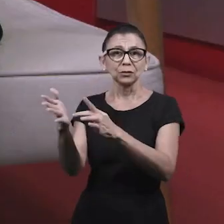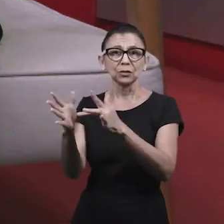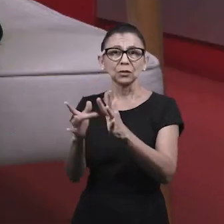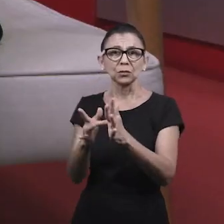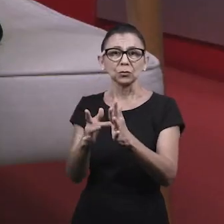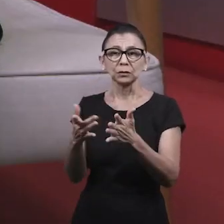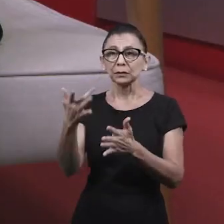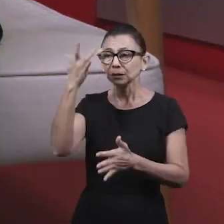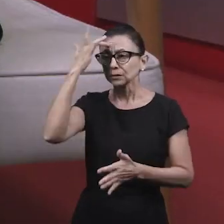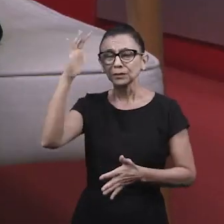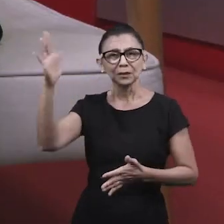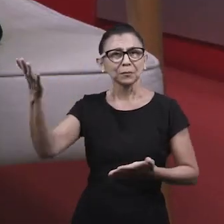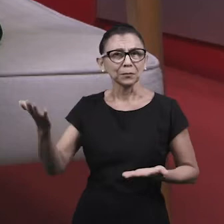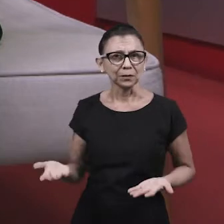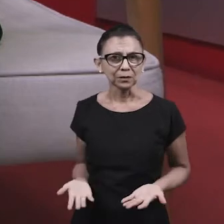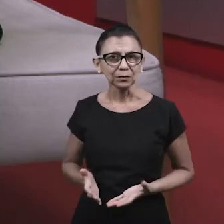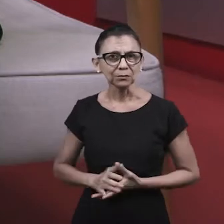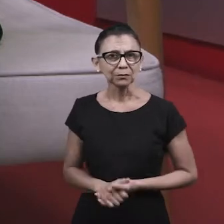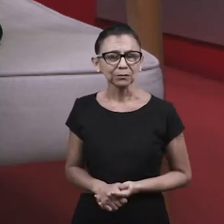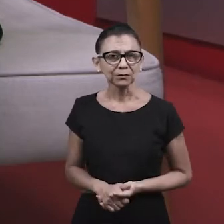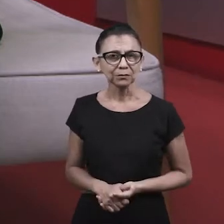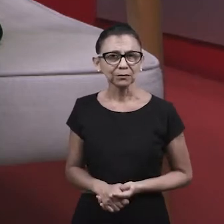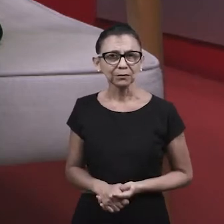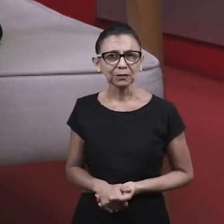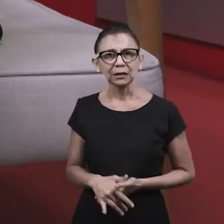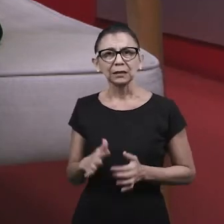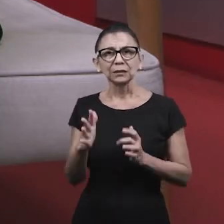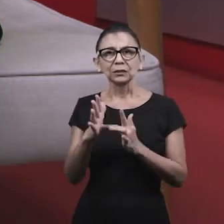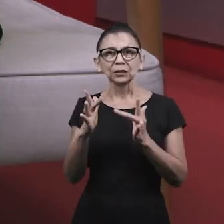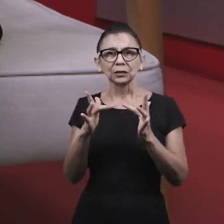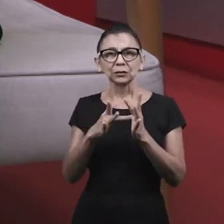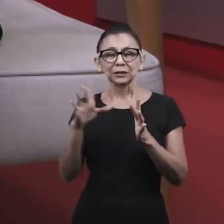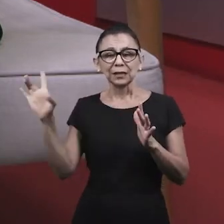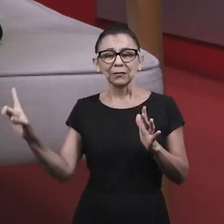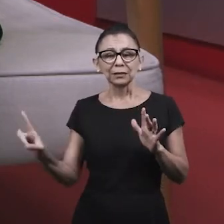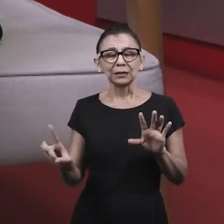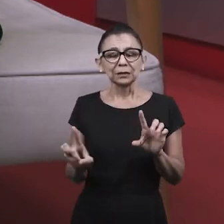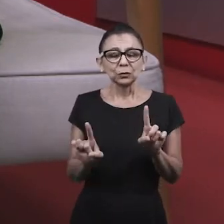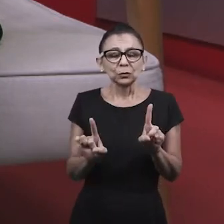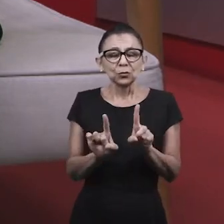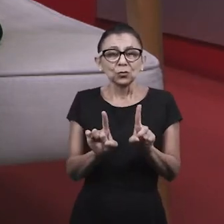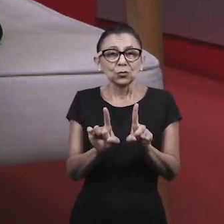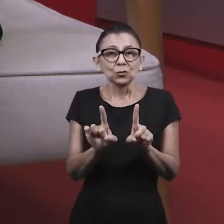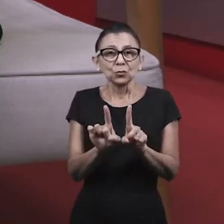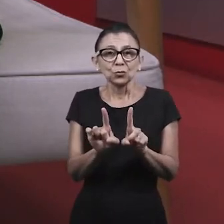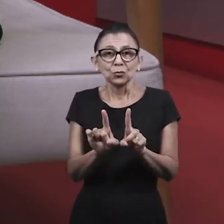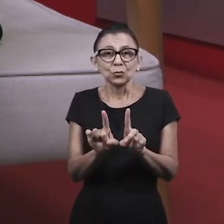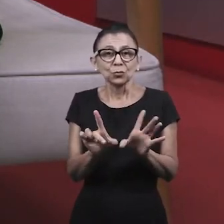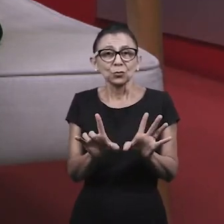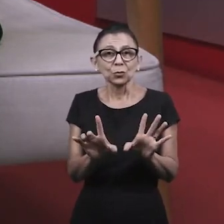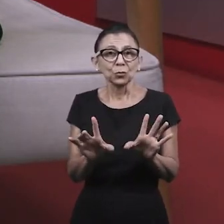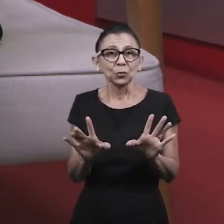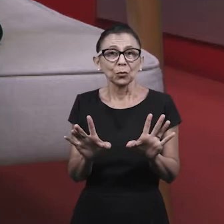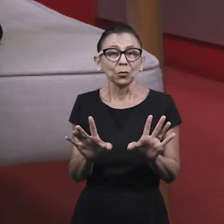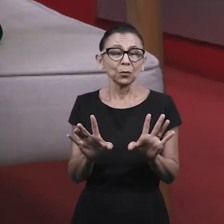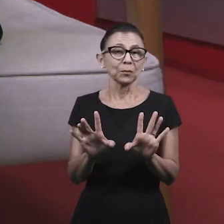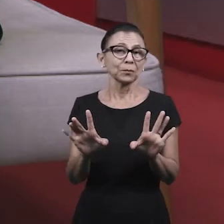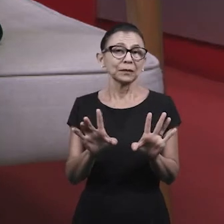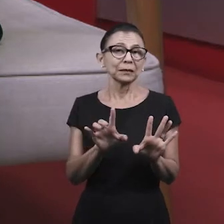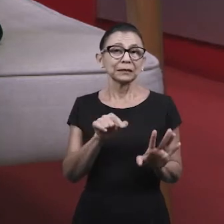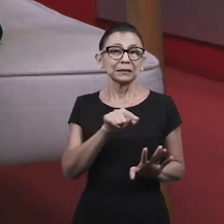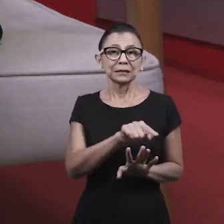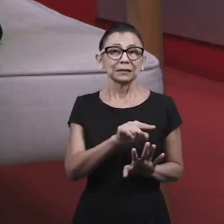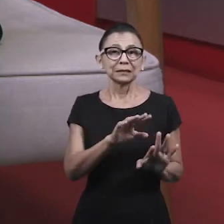Donc, ils avaient vu beaucoup de signes et ils ne savaient pas qui était Jésus. Jésus était là, à côté